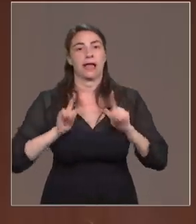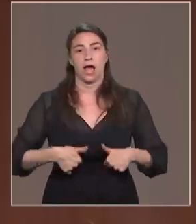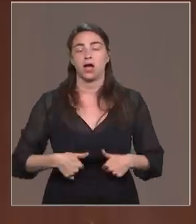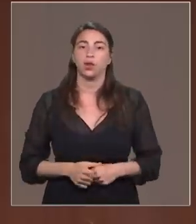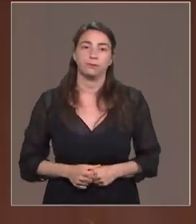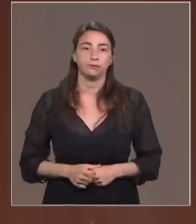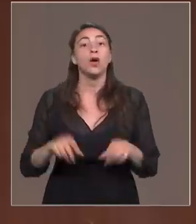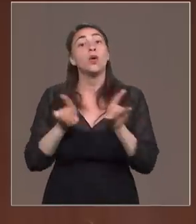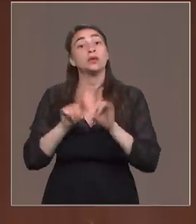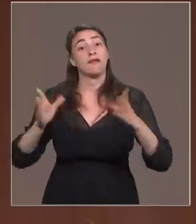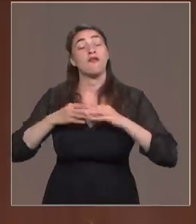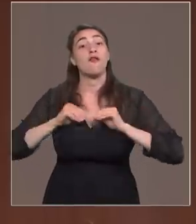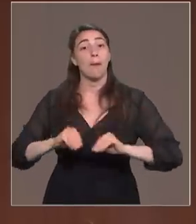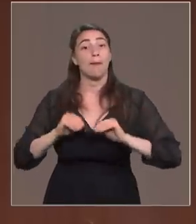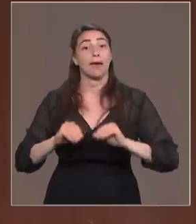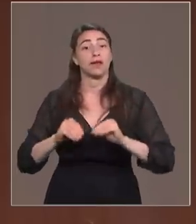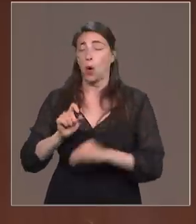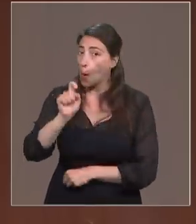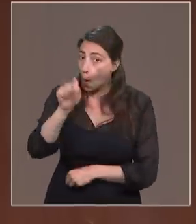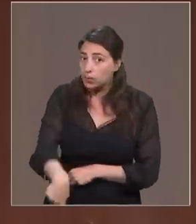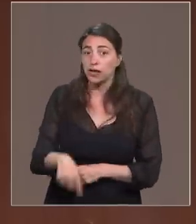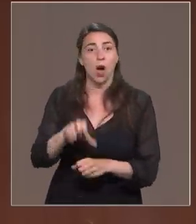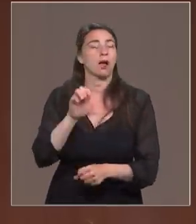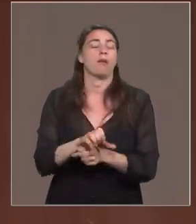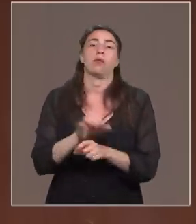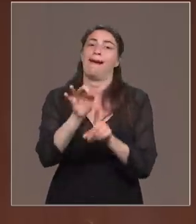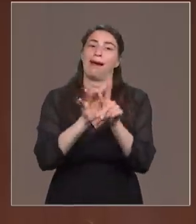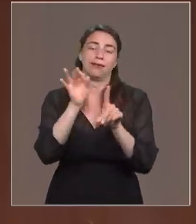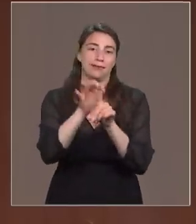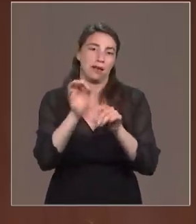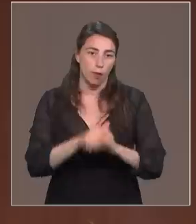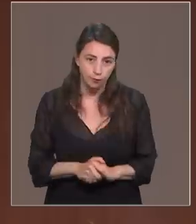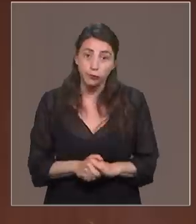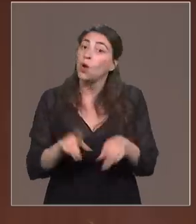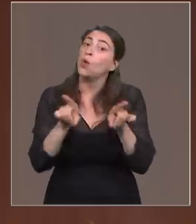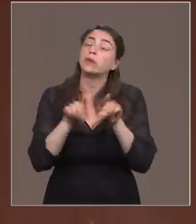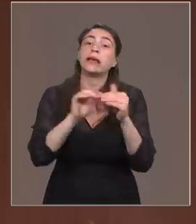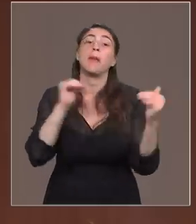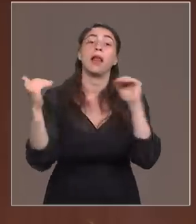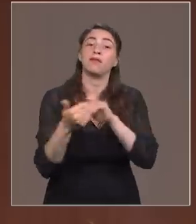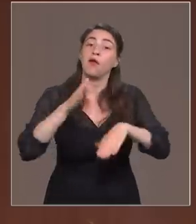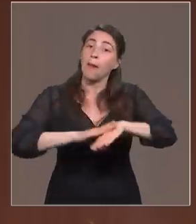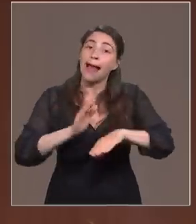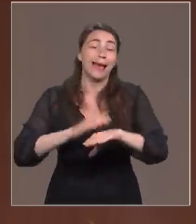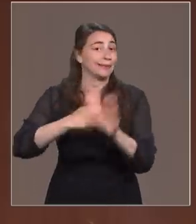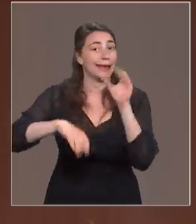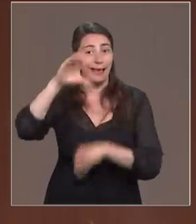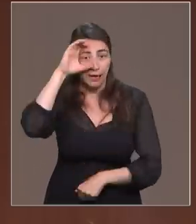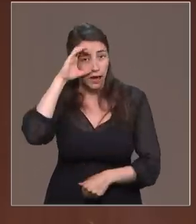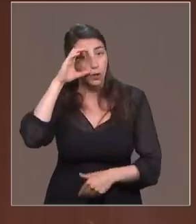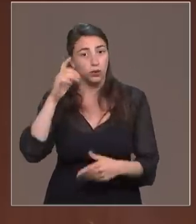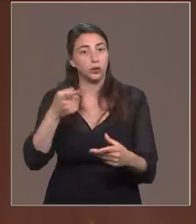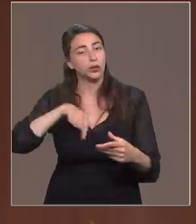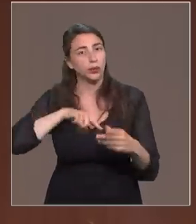des personnels contre le harcèlement. Nous augmenterons les moyens des plateformes d'alerte et d'écoute. Enfin, j'ai